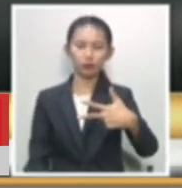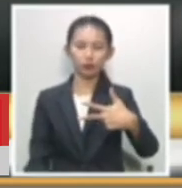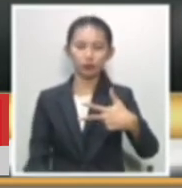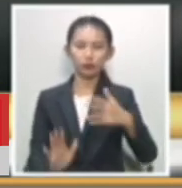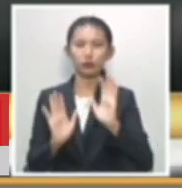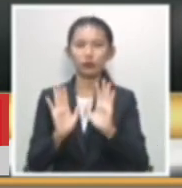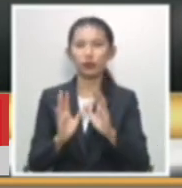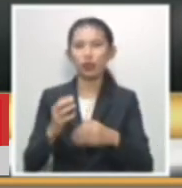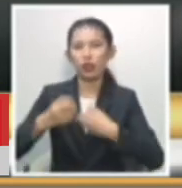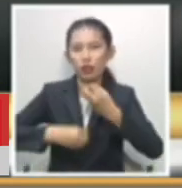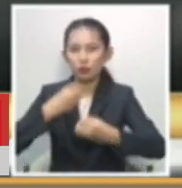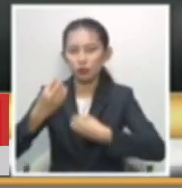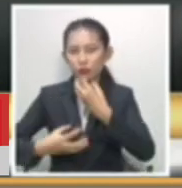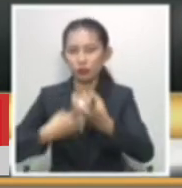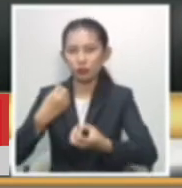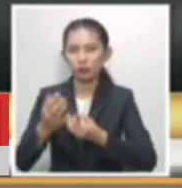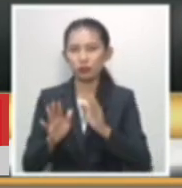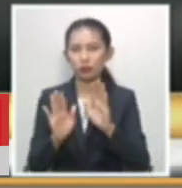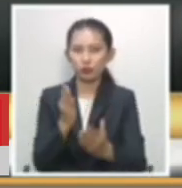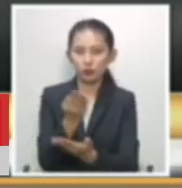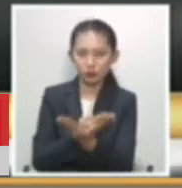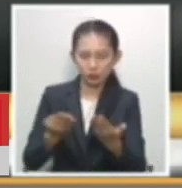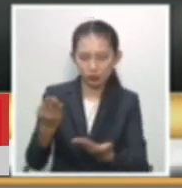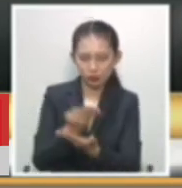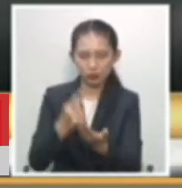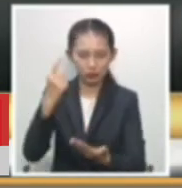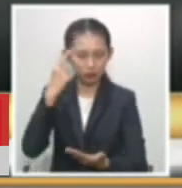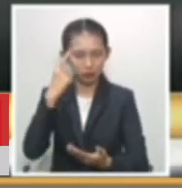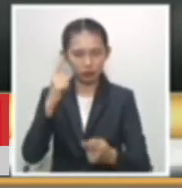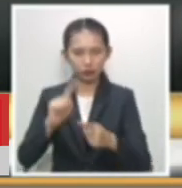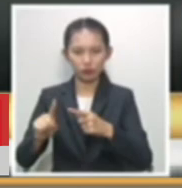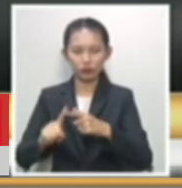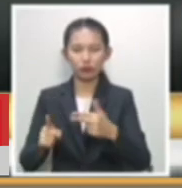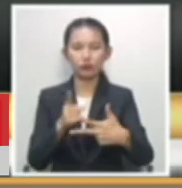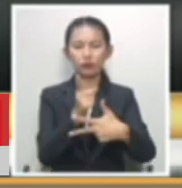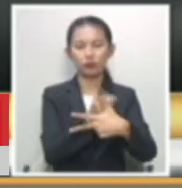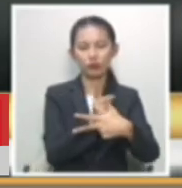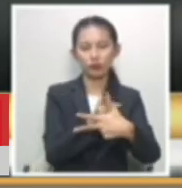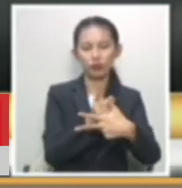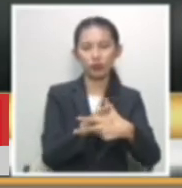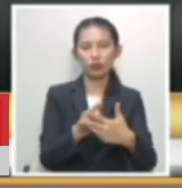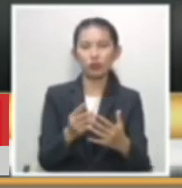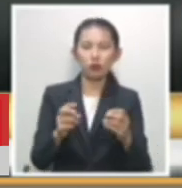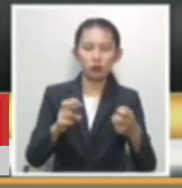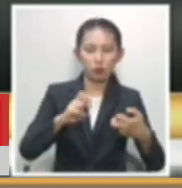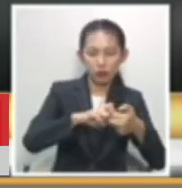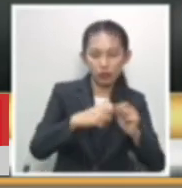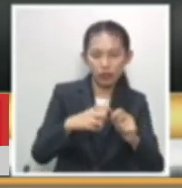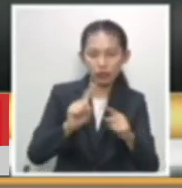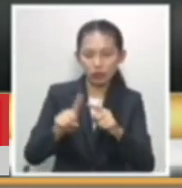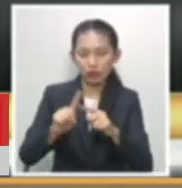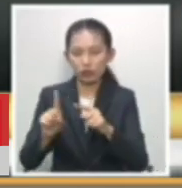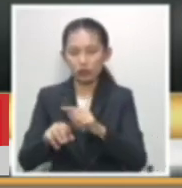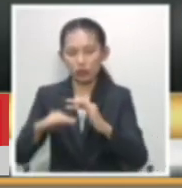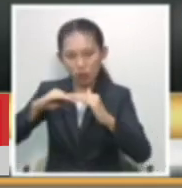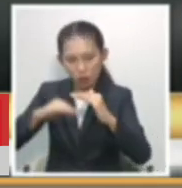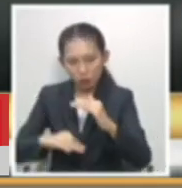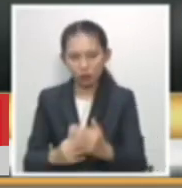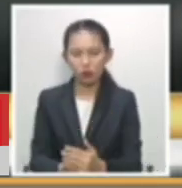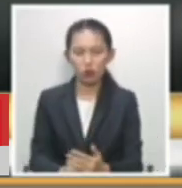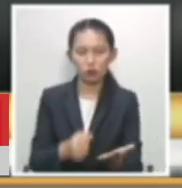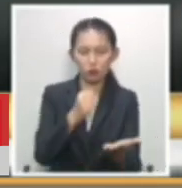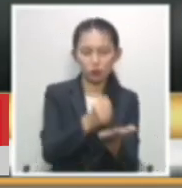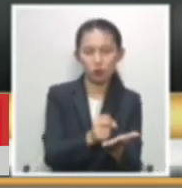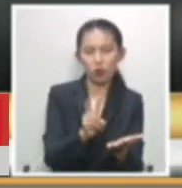อเพื่อพิจารณา 1. ท่านต้องลดปัจจัยที่เป็นอุปสรรคของการเข้าประเทศวีซ่า on arrival ก็ดีนะ